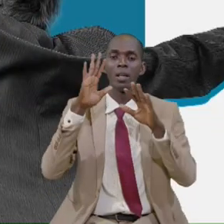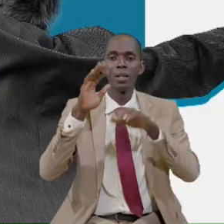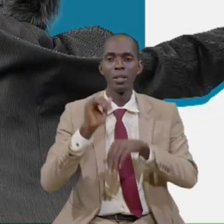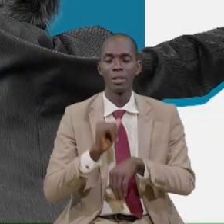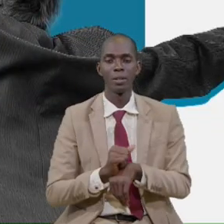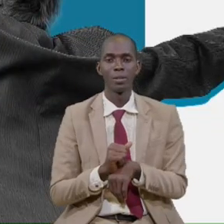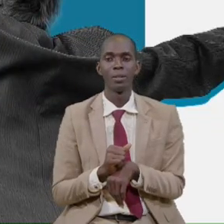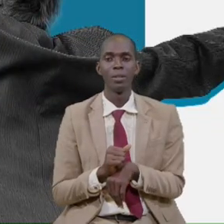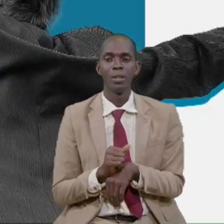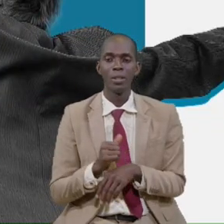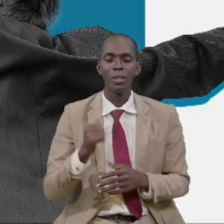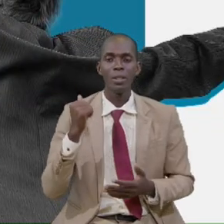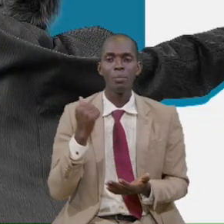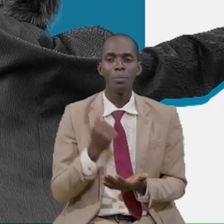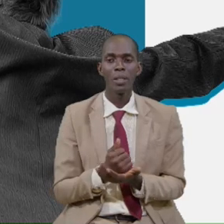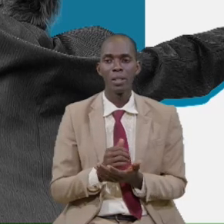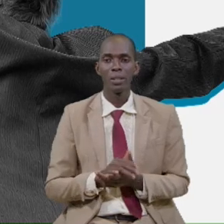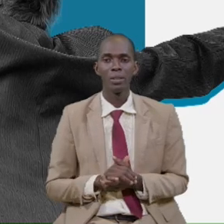de miracle. Amen.